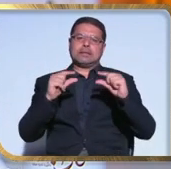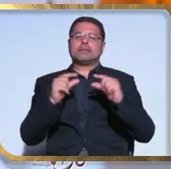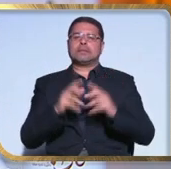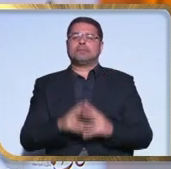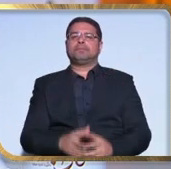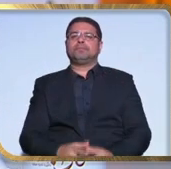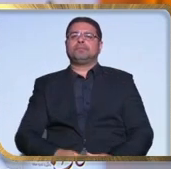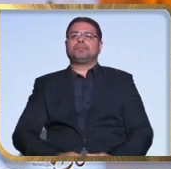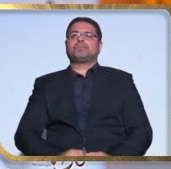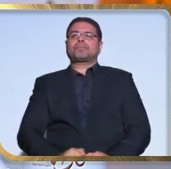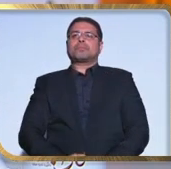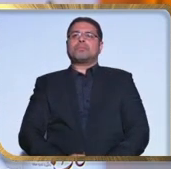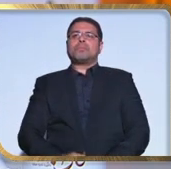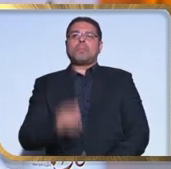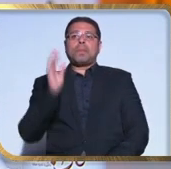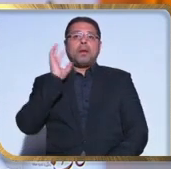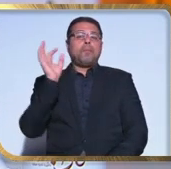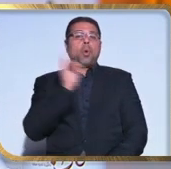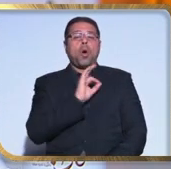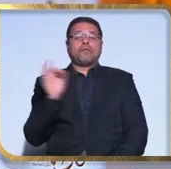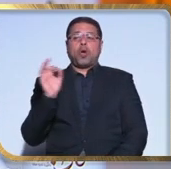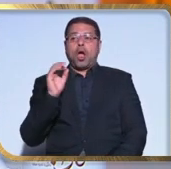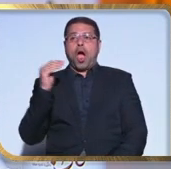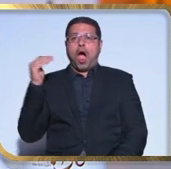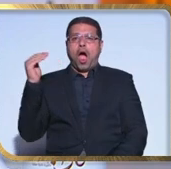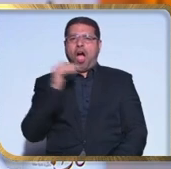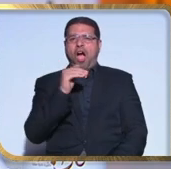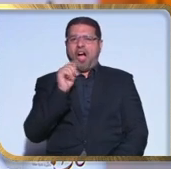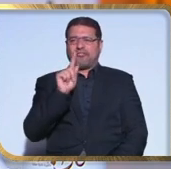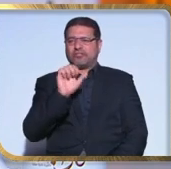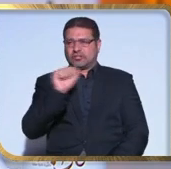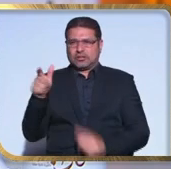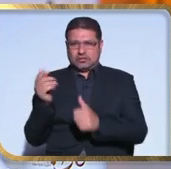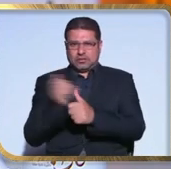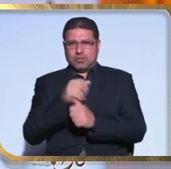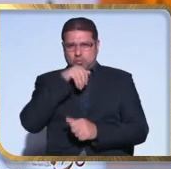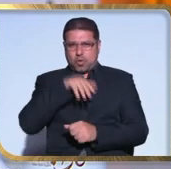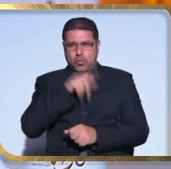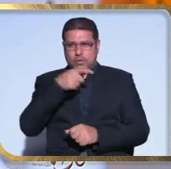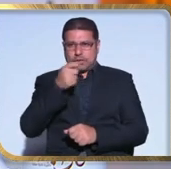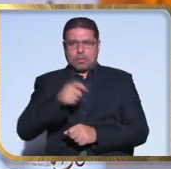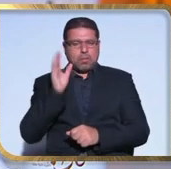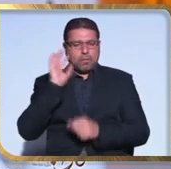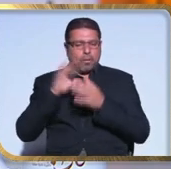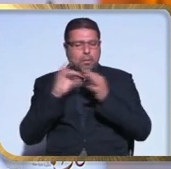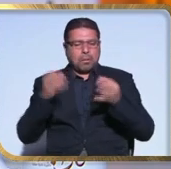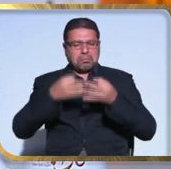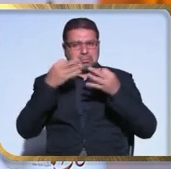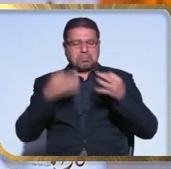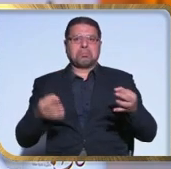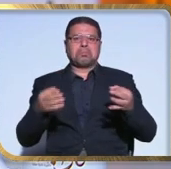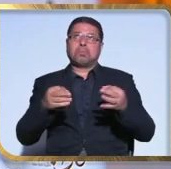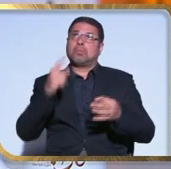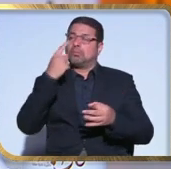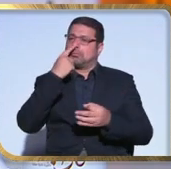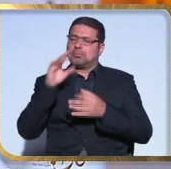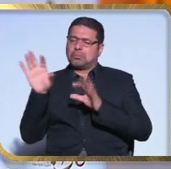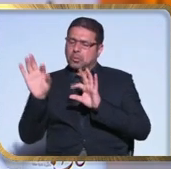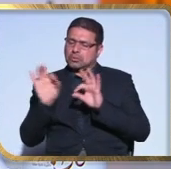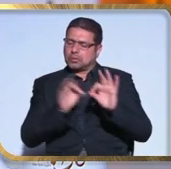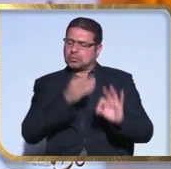حديثا وعرفت ستنا حفصه بدقه روايتها رضي الله تعالى